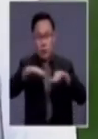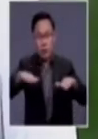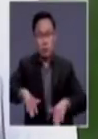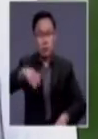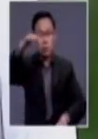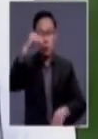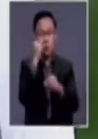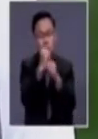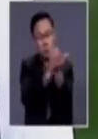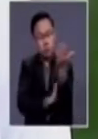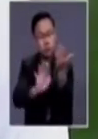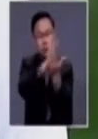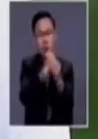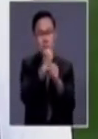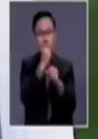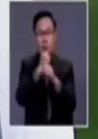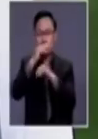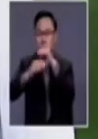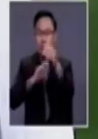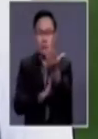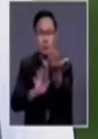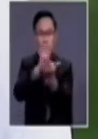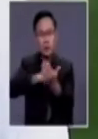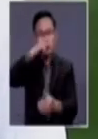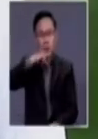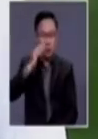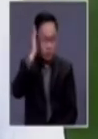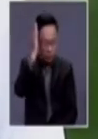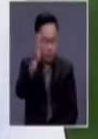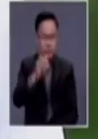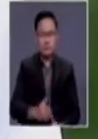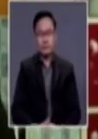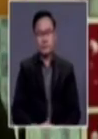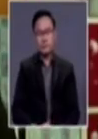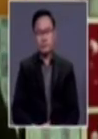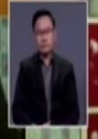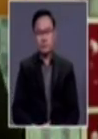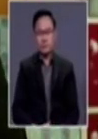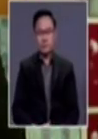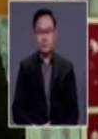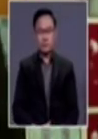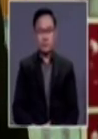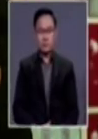เติบโตเป็นผู้ใหญ่ในอนาคตแล้วก็จะเป็นกำลังสำคัญของประเทศชาติค่ะ